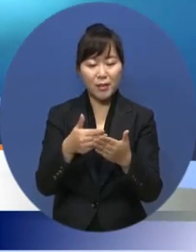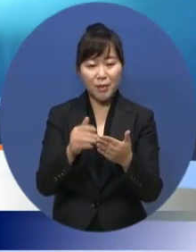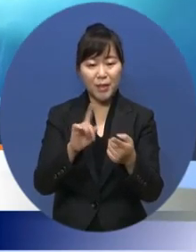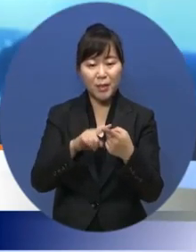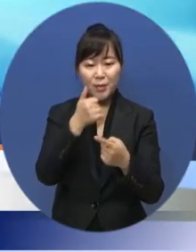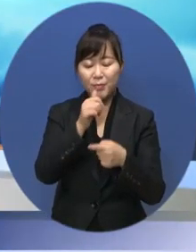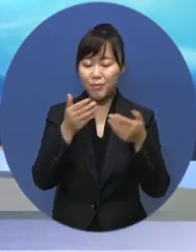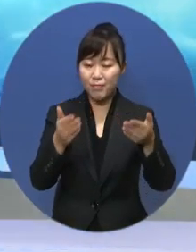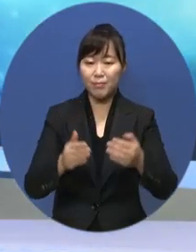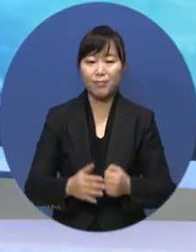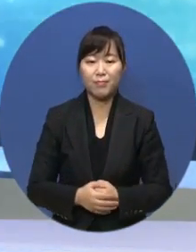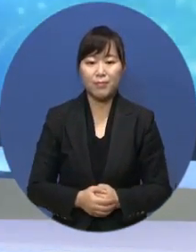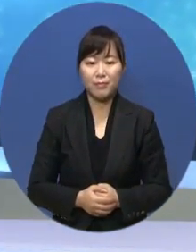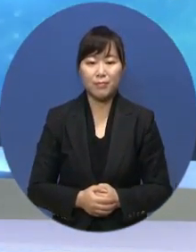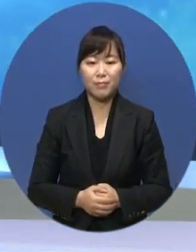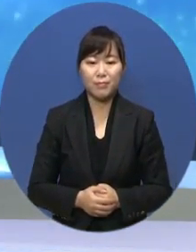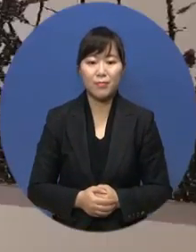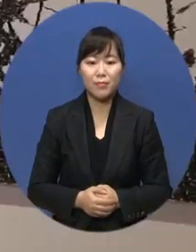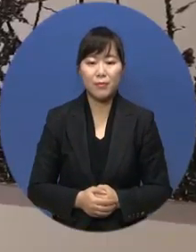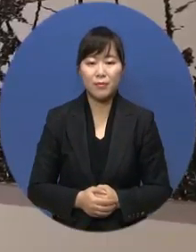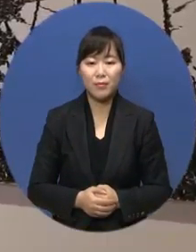소개합니다.